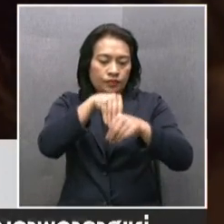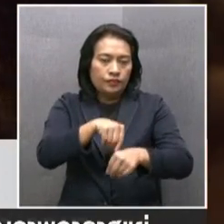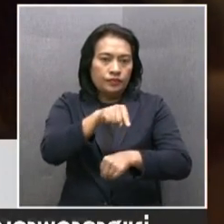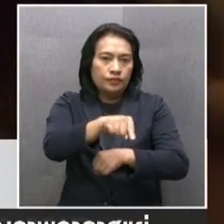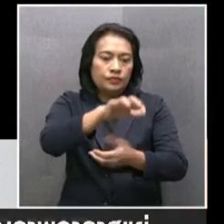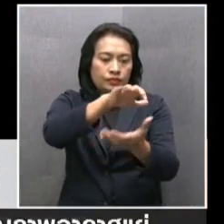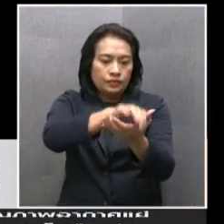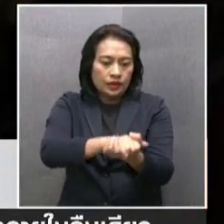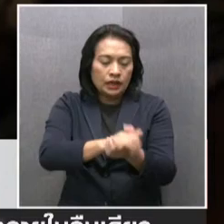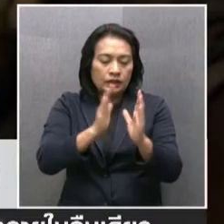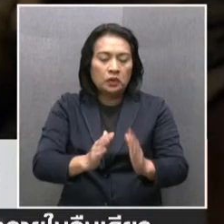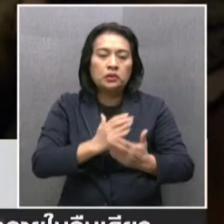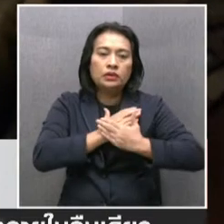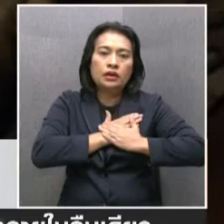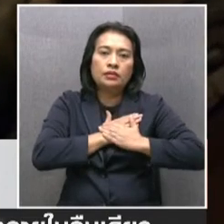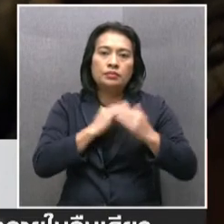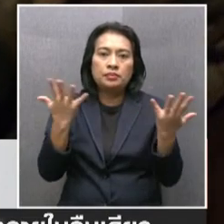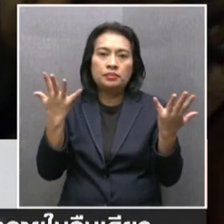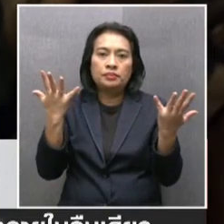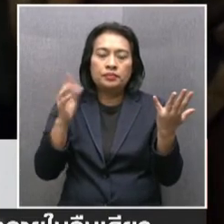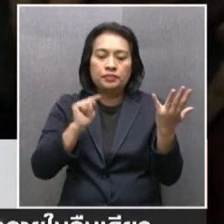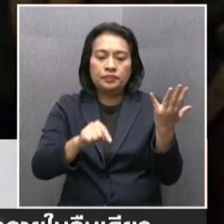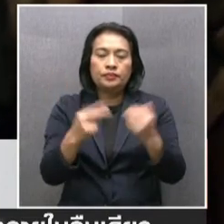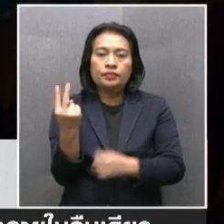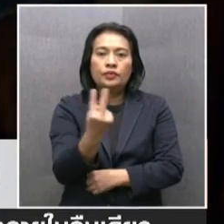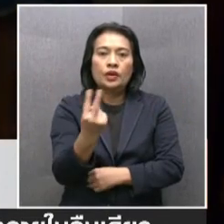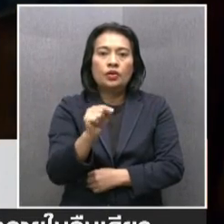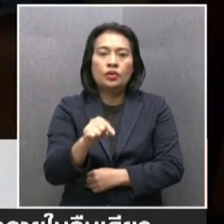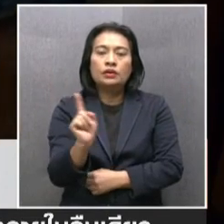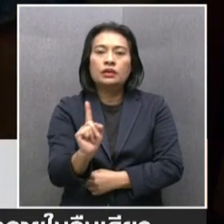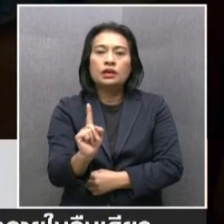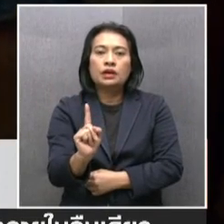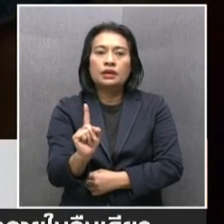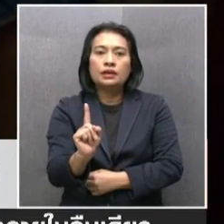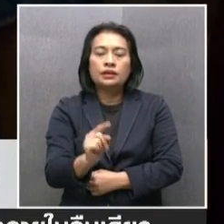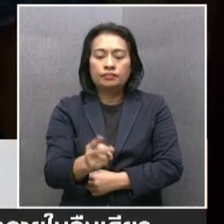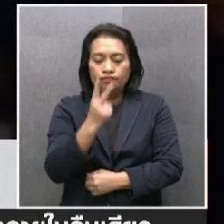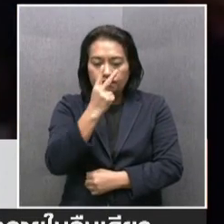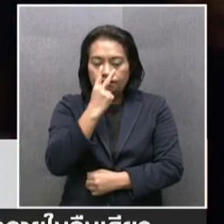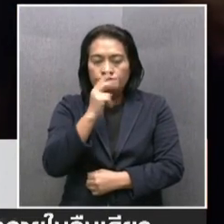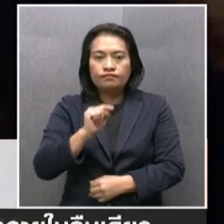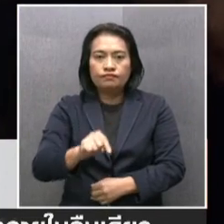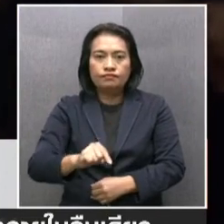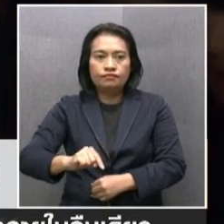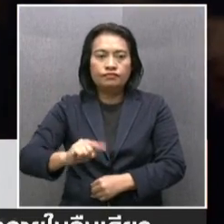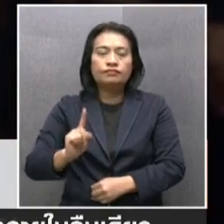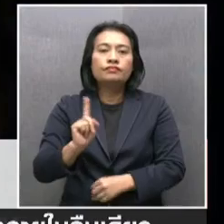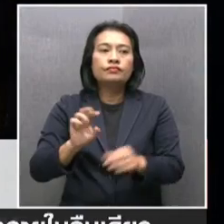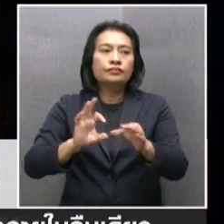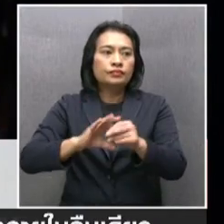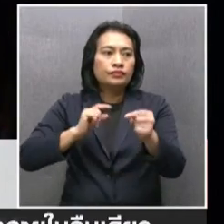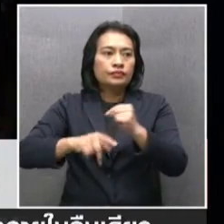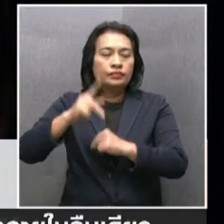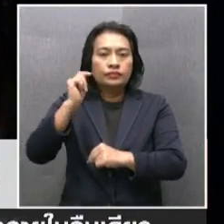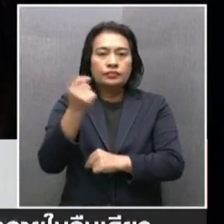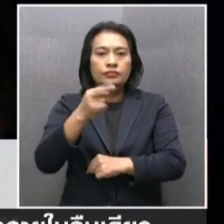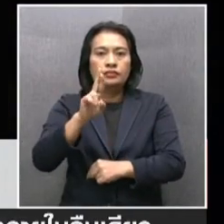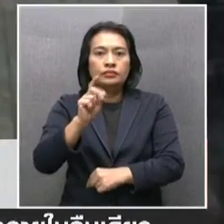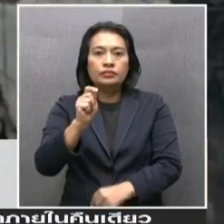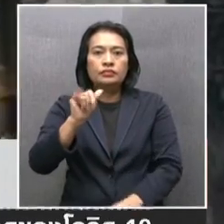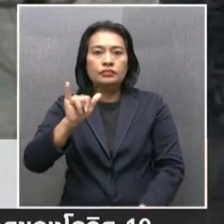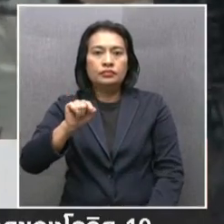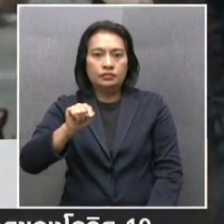คนที่ไม่ได้รักเรื่องราวของทั้งคู่จะเป็นอย่างไรติดตามได้ในทรอยวิบัติแห่งเมื